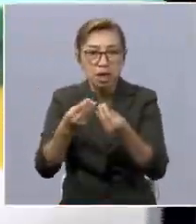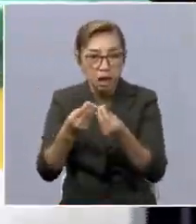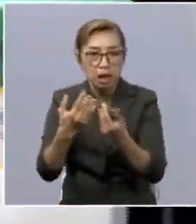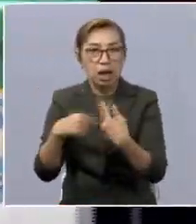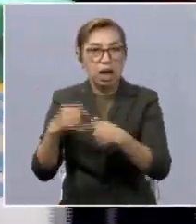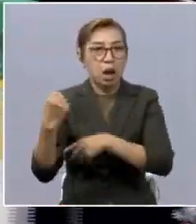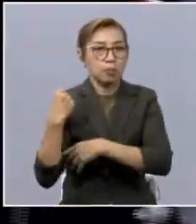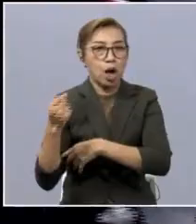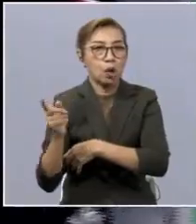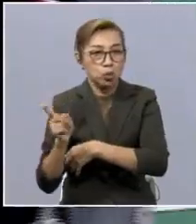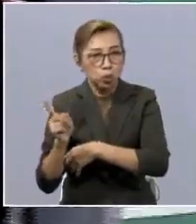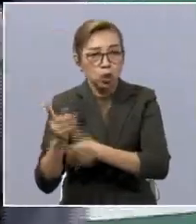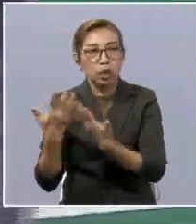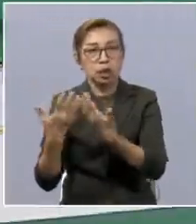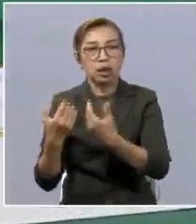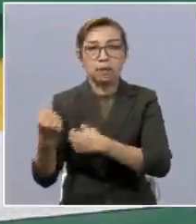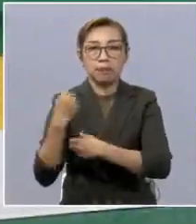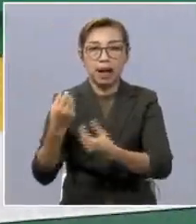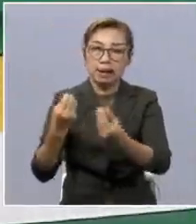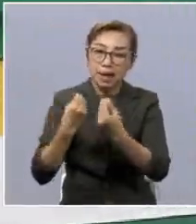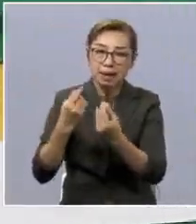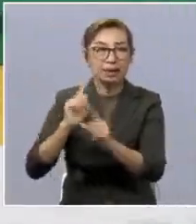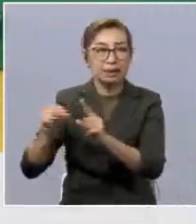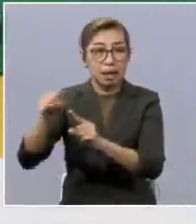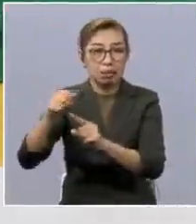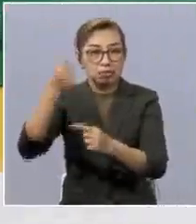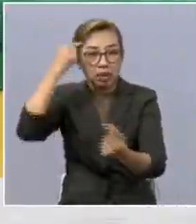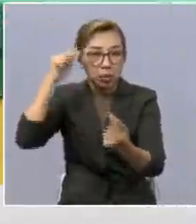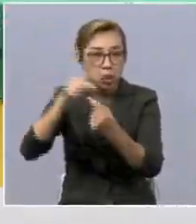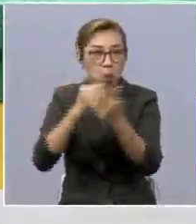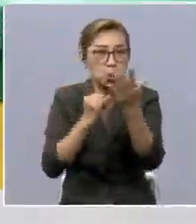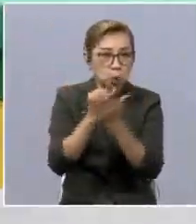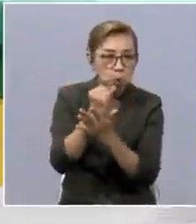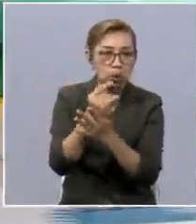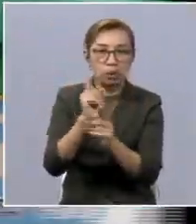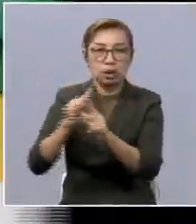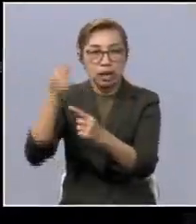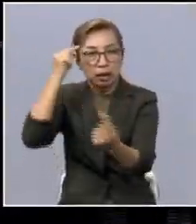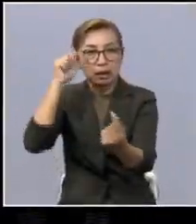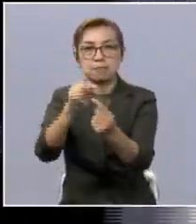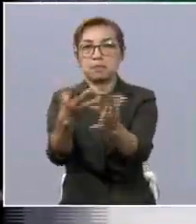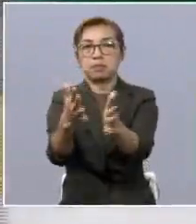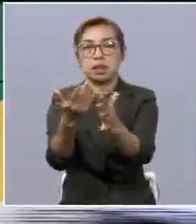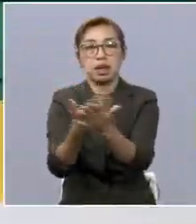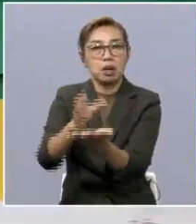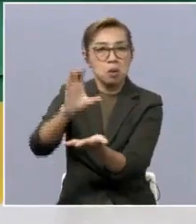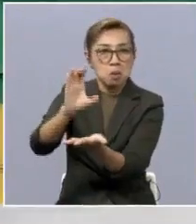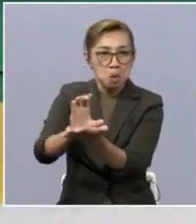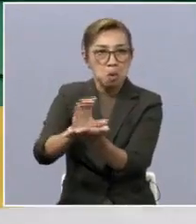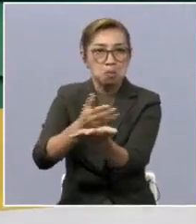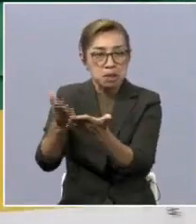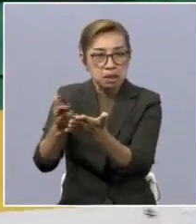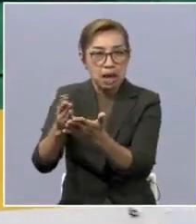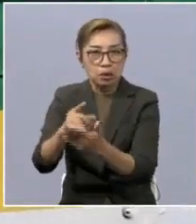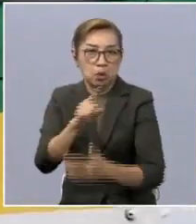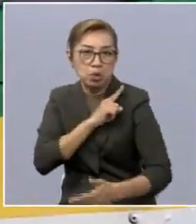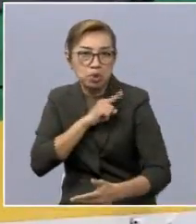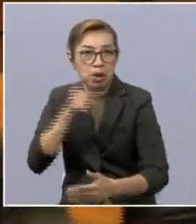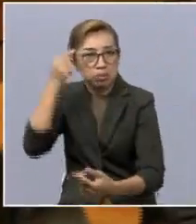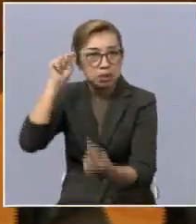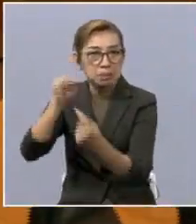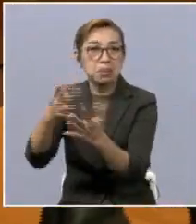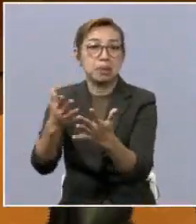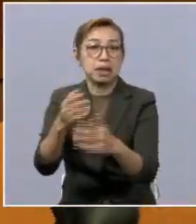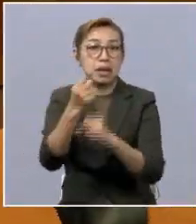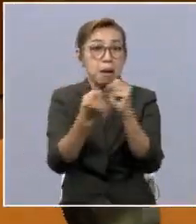เอาไว้ซึ่งอำนาจทางการเมืองโดยไม่ได้คำนึงถึงความถูกต้องชอบธรรมและภาระด้านงบประมาณของประเทศการจัดสรรงบประมาณรายจ่